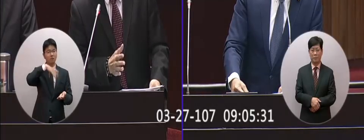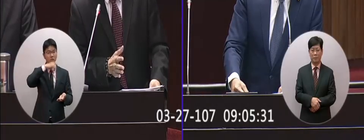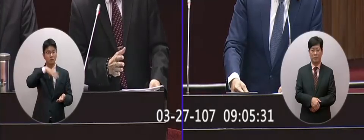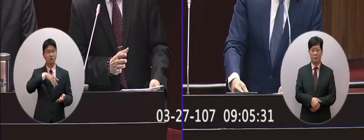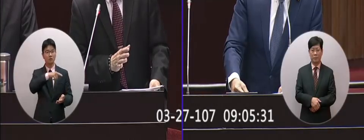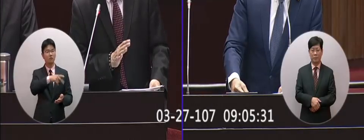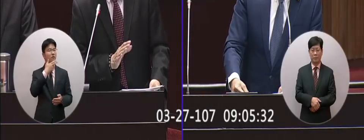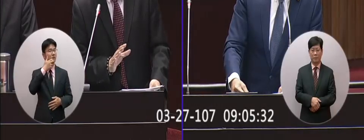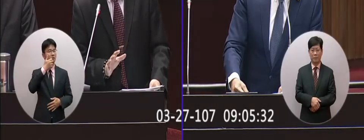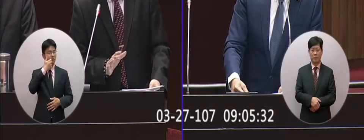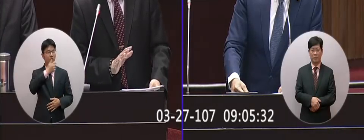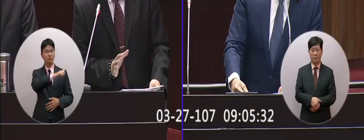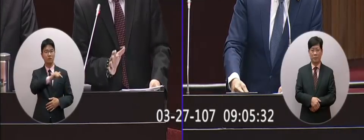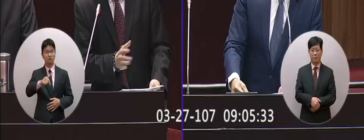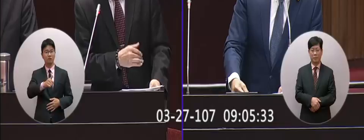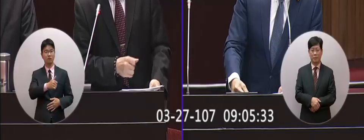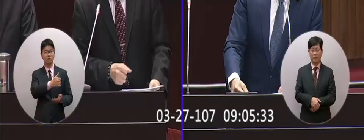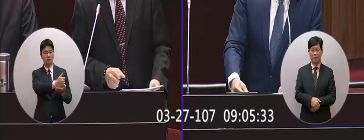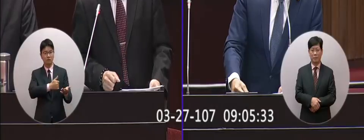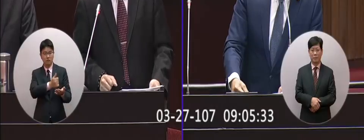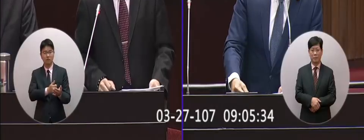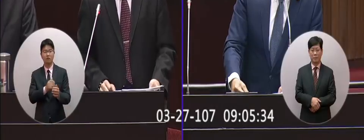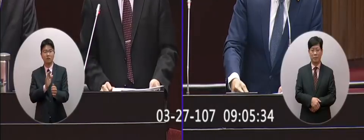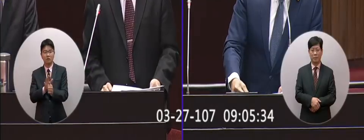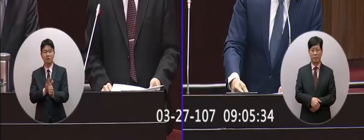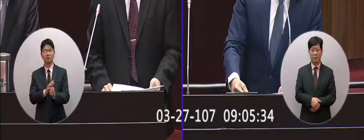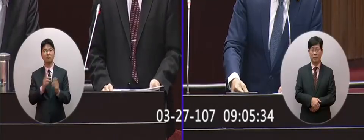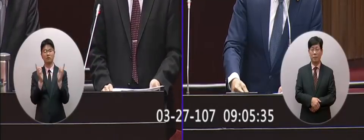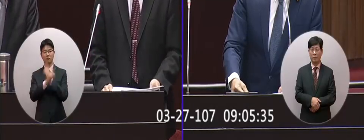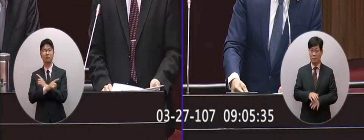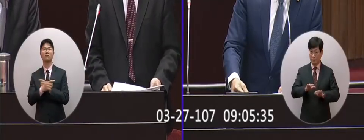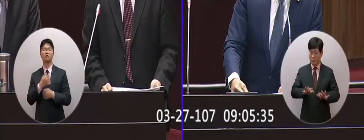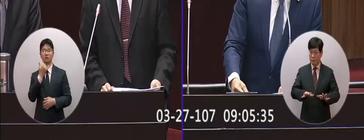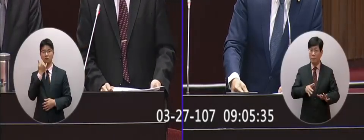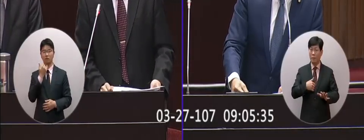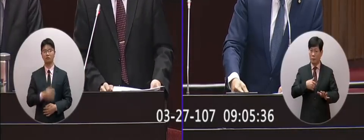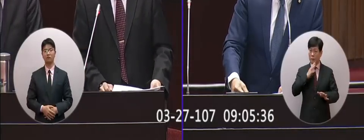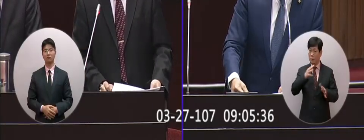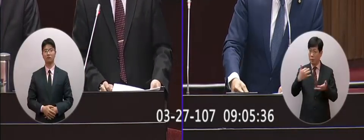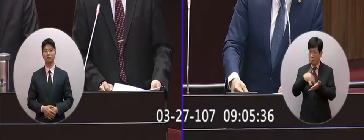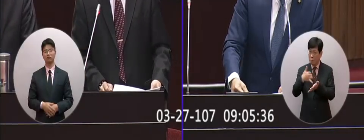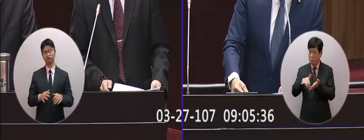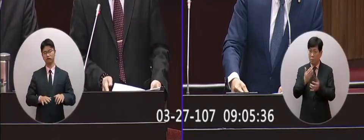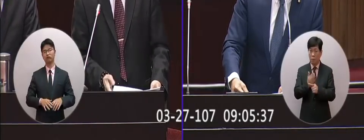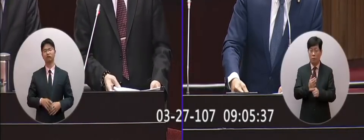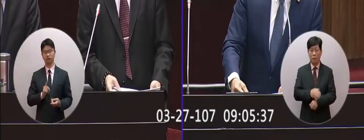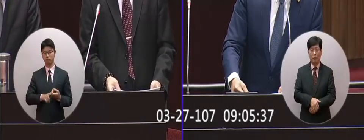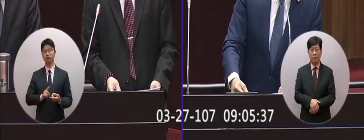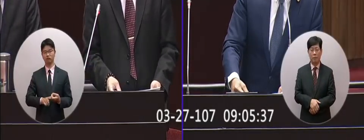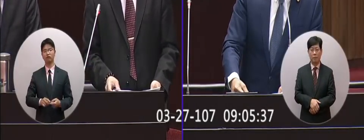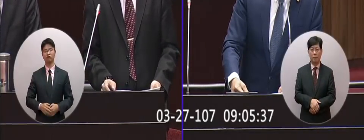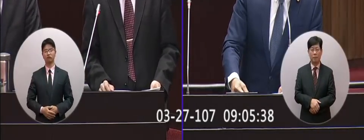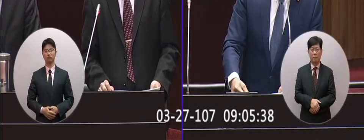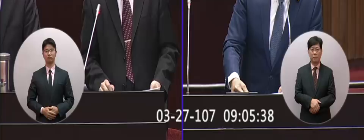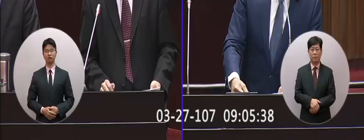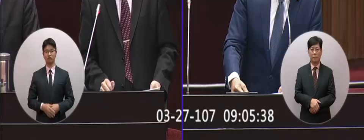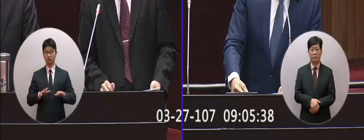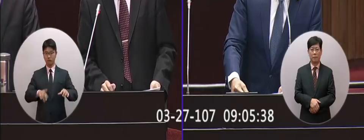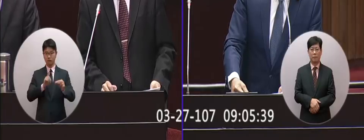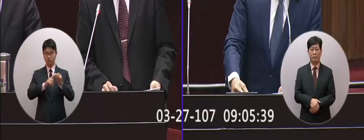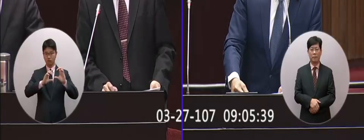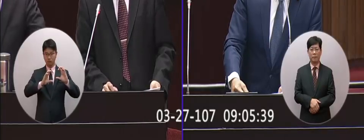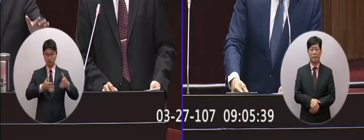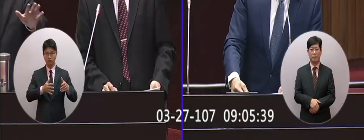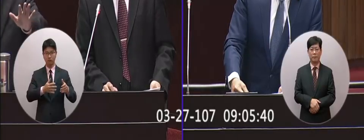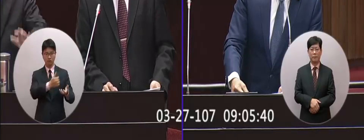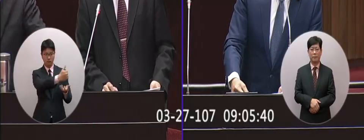个钢料，那我们来协助他来转移。 是，所以目前还在统计中。 对，是。 就是我目前从